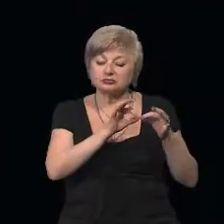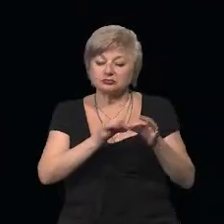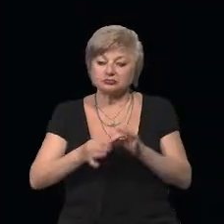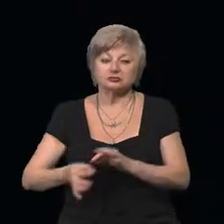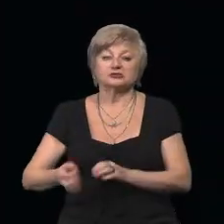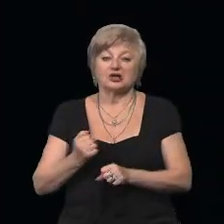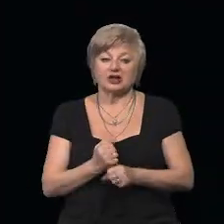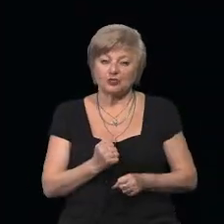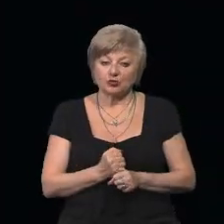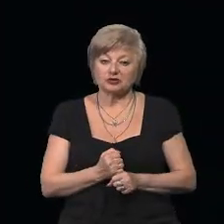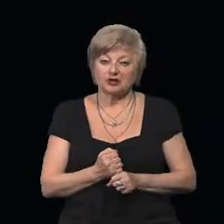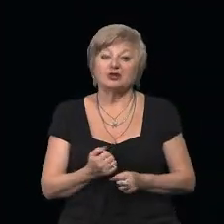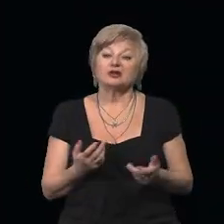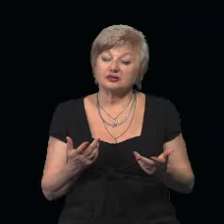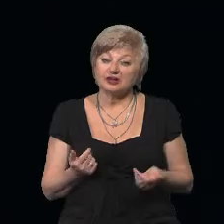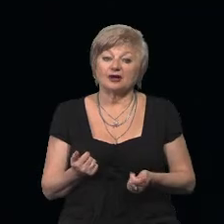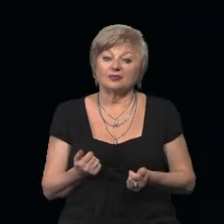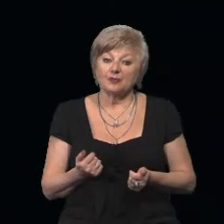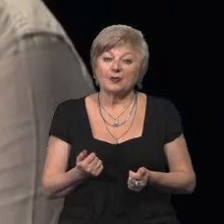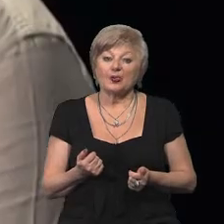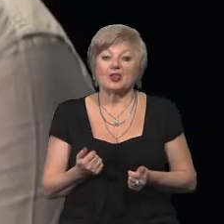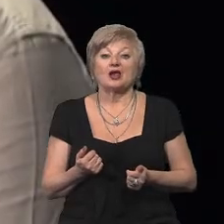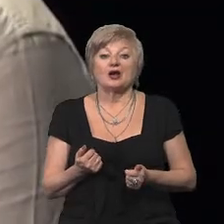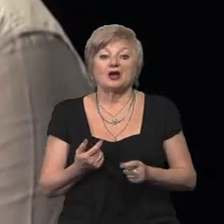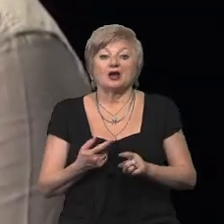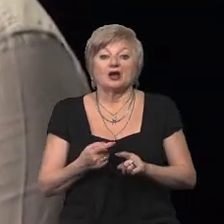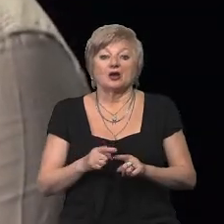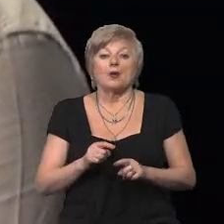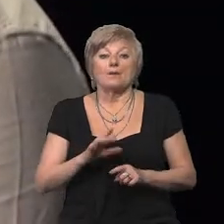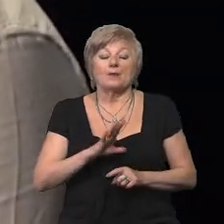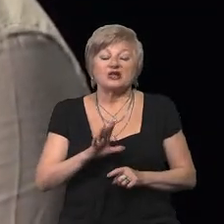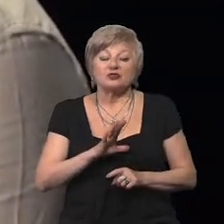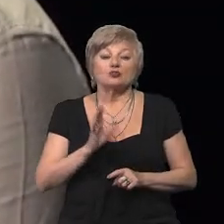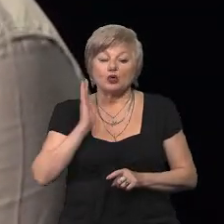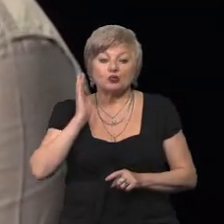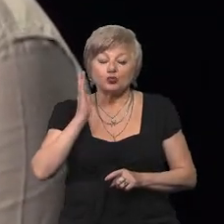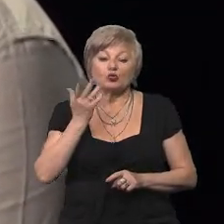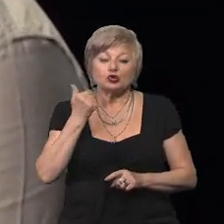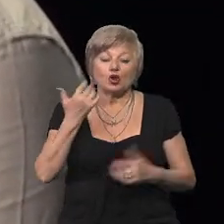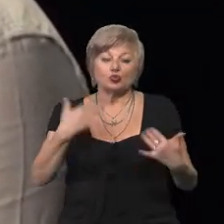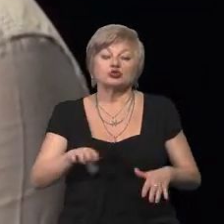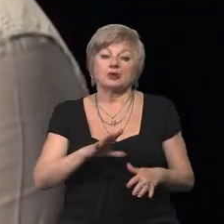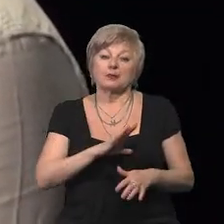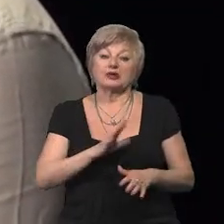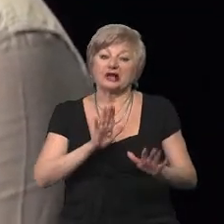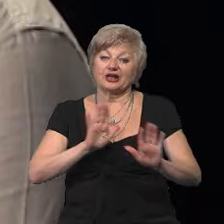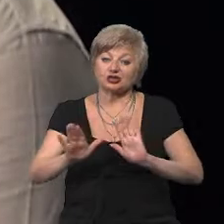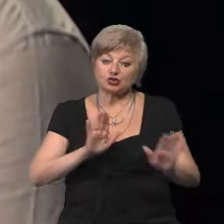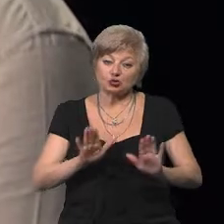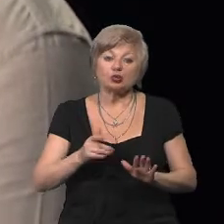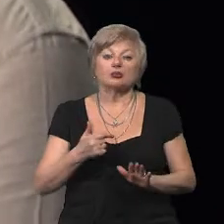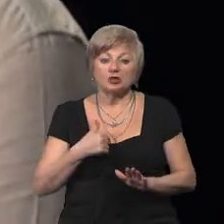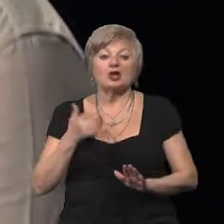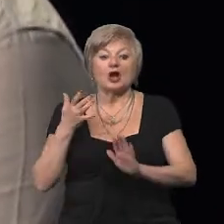никто не увидит. Да, то... да, да. То есть, как будучи уже режиссером, изучая театральное дело как таковое, я понял, что